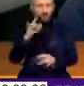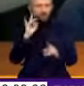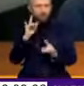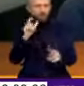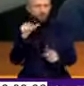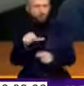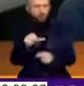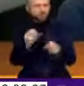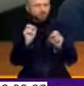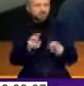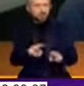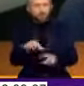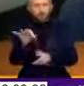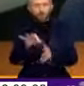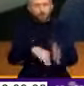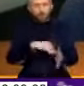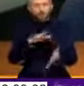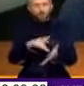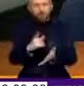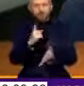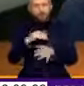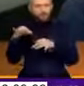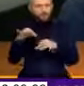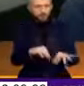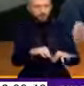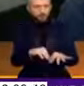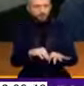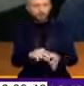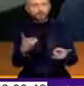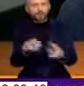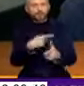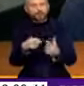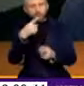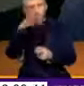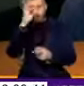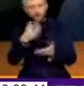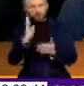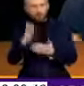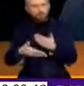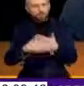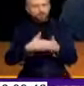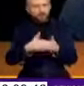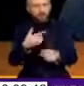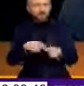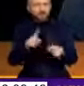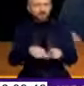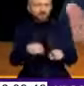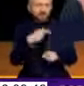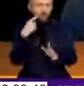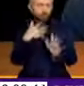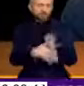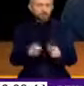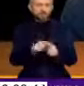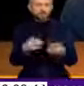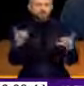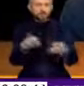про будь-яку небезпеку. Одразу муніципальна варта реагує. Одразу має приїхати муніципальна варта або поліція, якщо вона буде ближче. Це так, ми ж розуміємо, що це